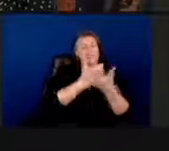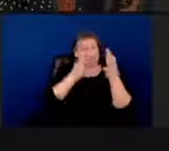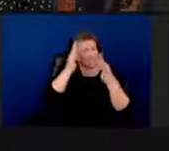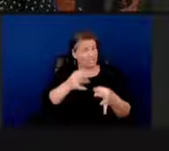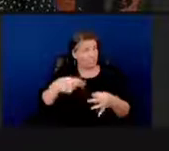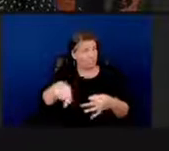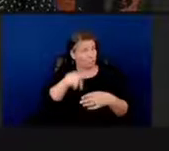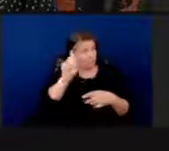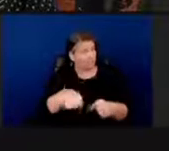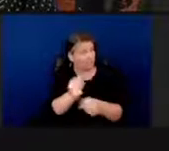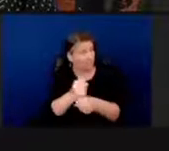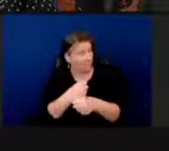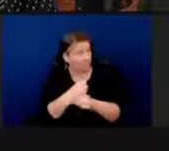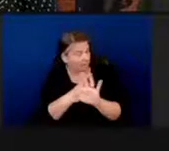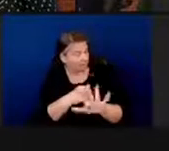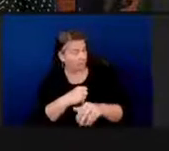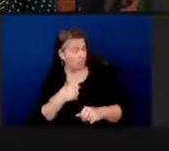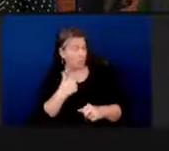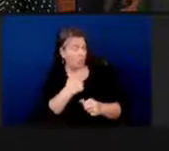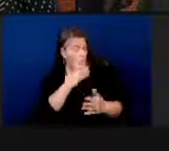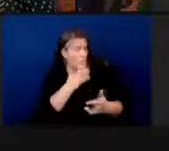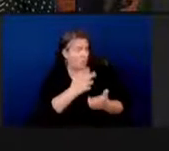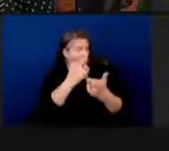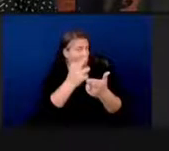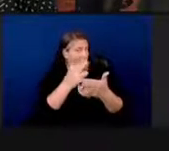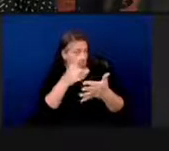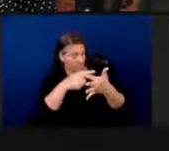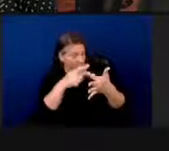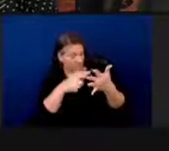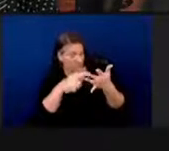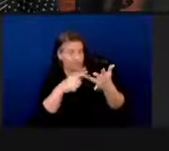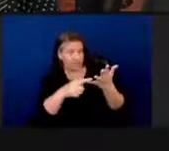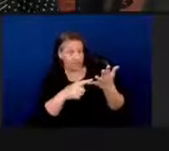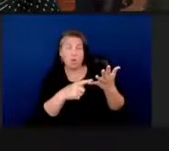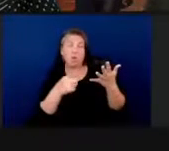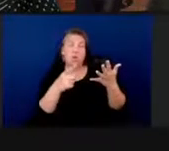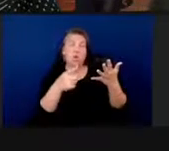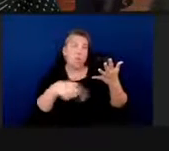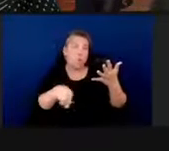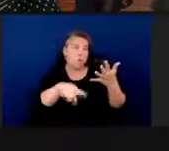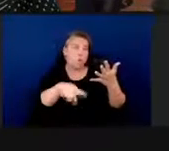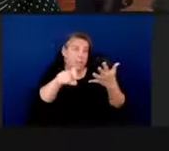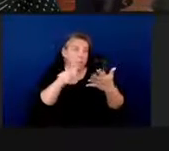هناك قرارات ينبغي أن نقوم باتخاذها. أولا،